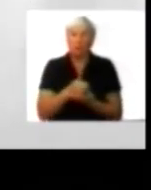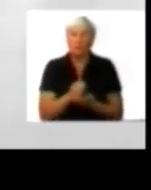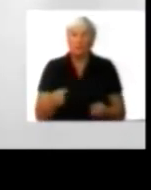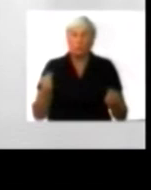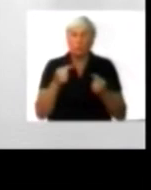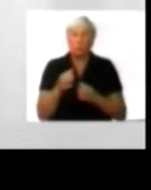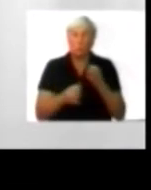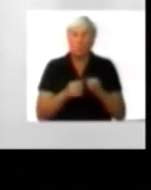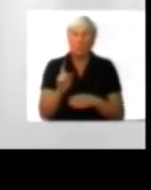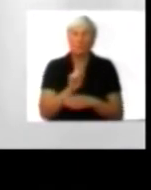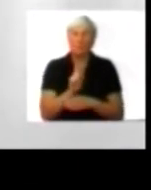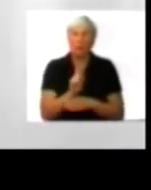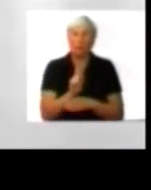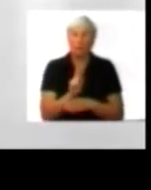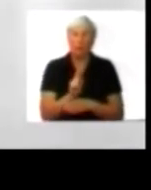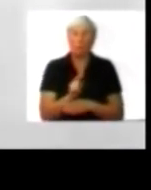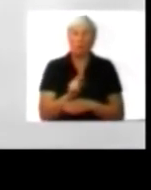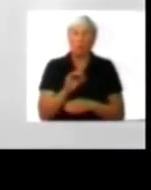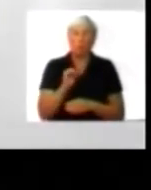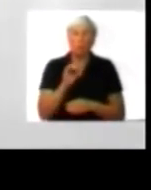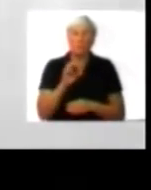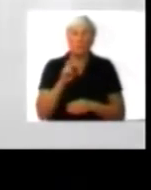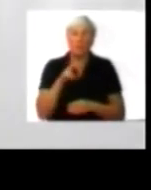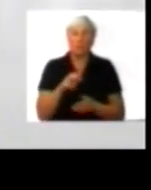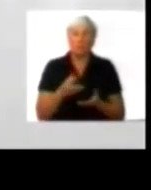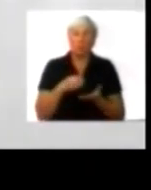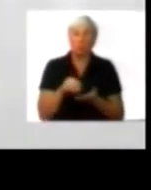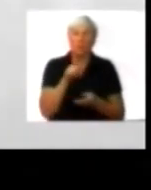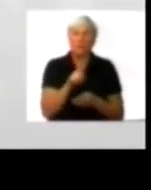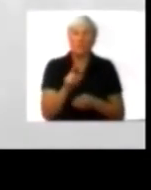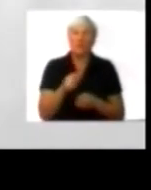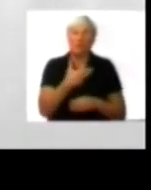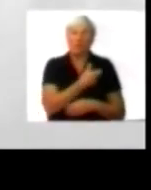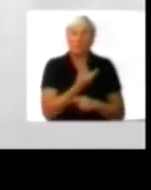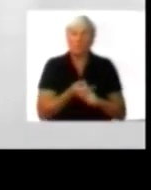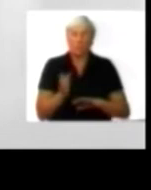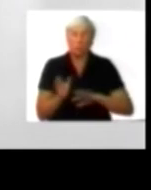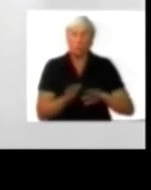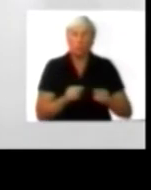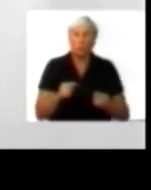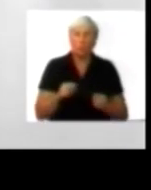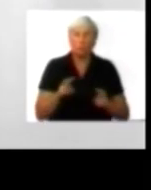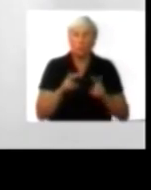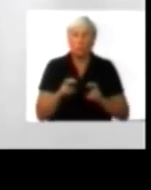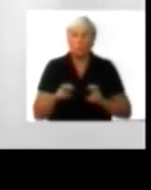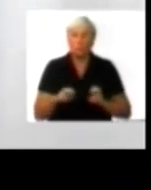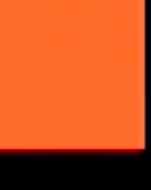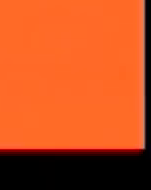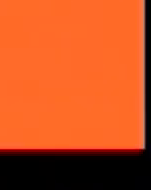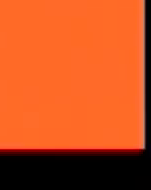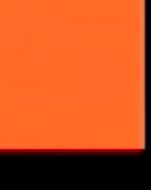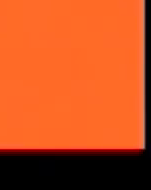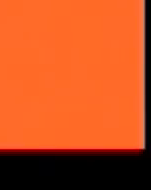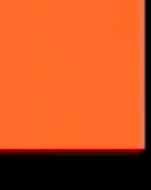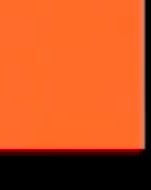міжнародним стандартам. ЮНІСЕФ закуповує тільки ті вакцини, які пройшли процедуру перекваліфікації в ООЗ.